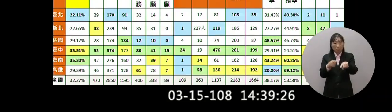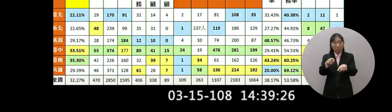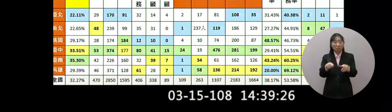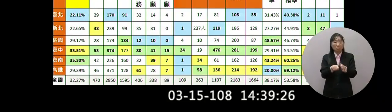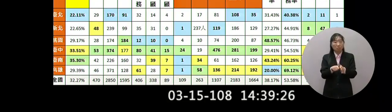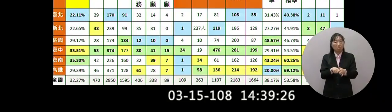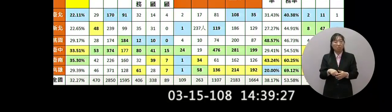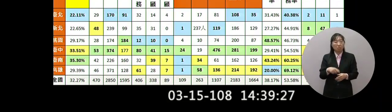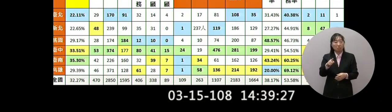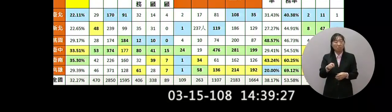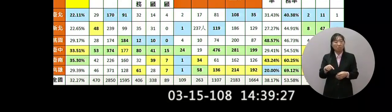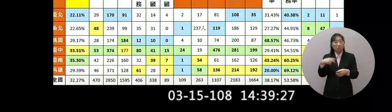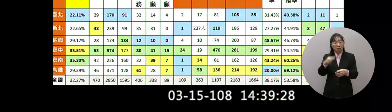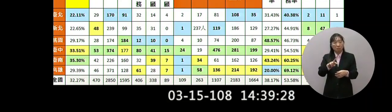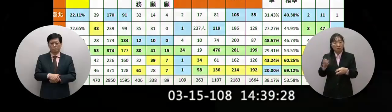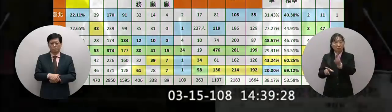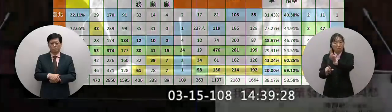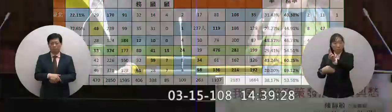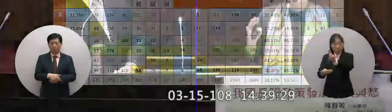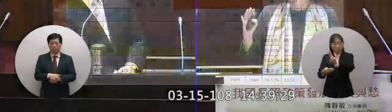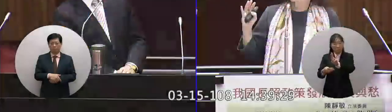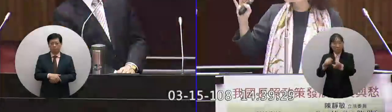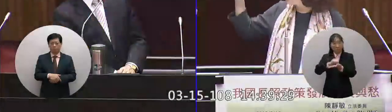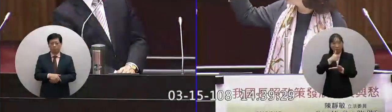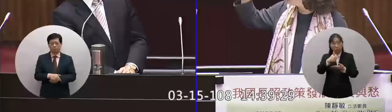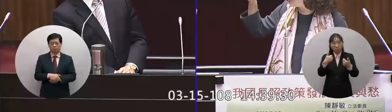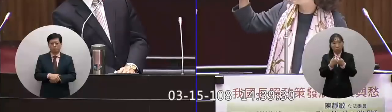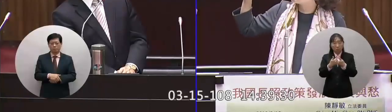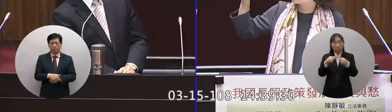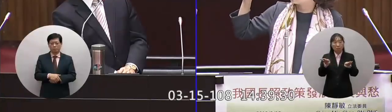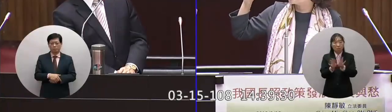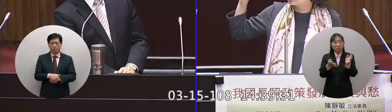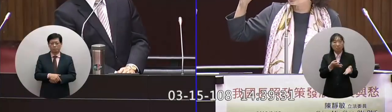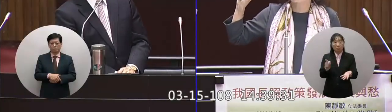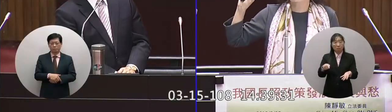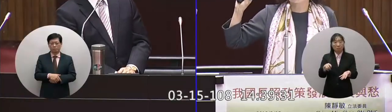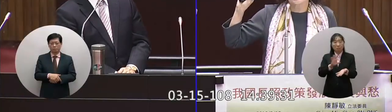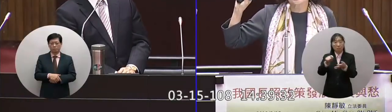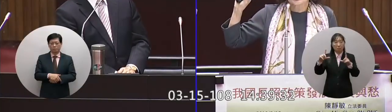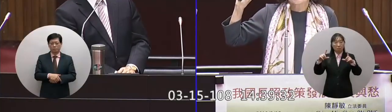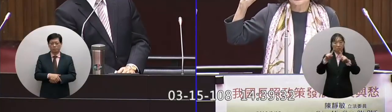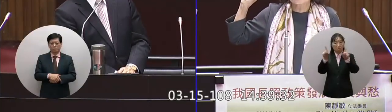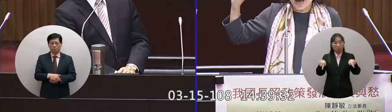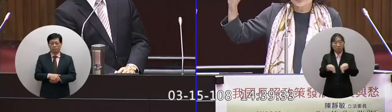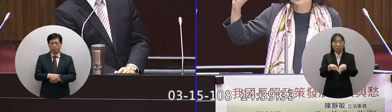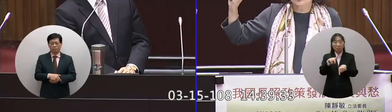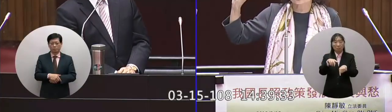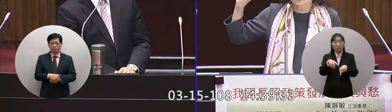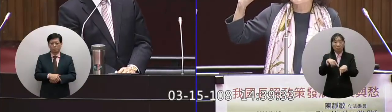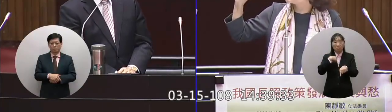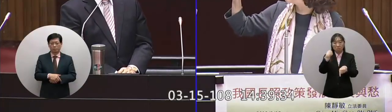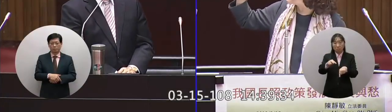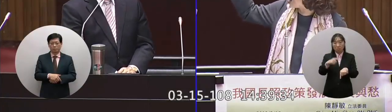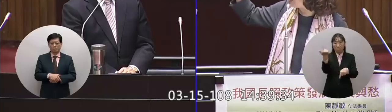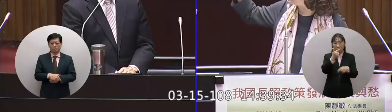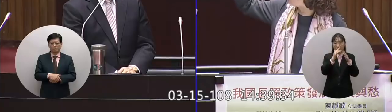马上这个12月的时候就开的记者会。记者会就开始就我们以6都为例来盘整